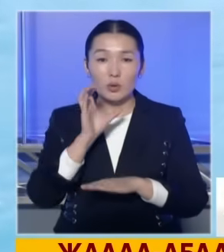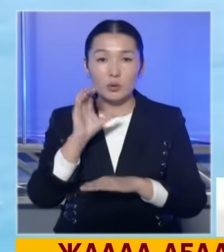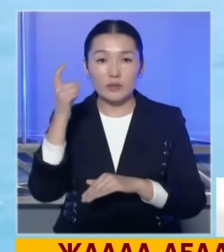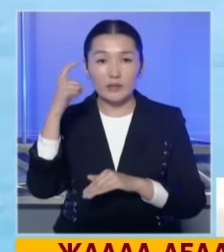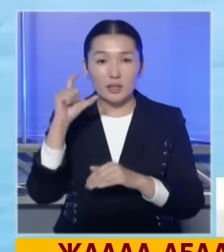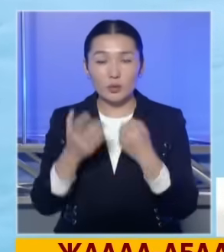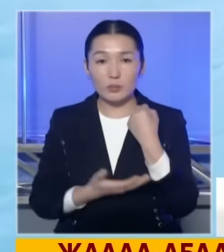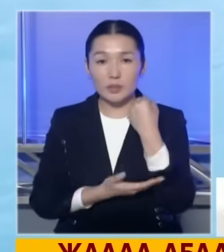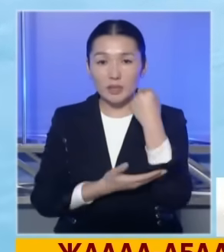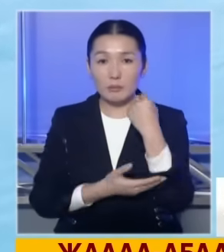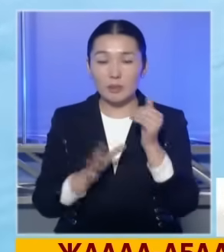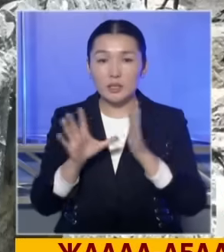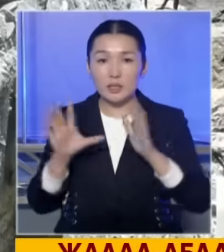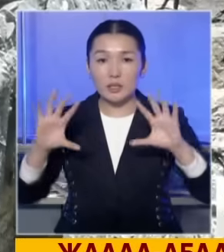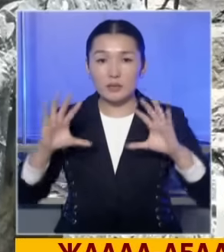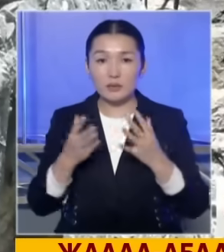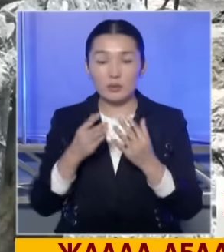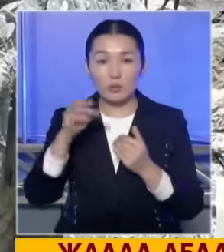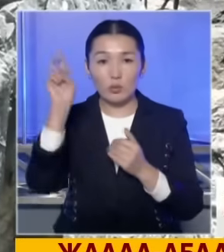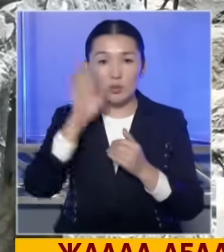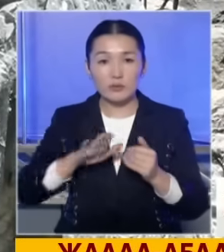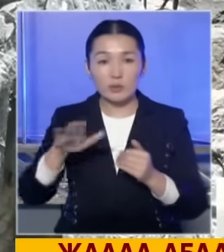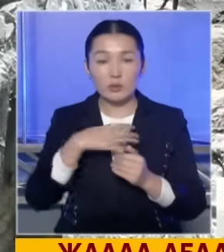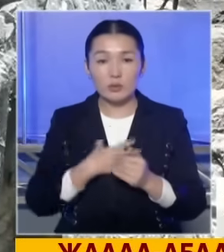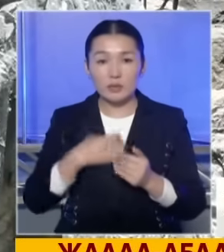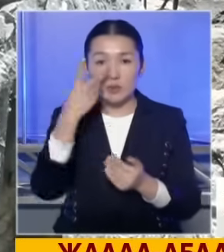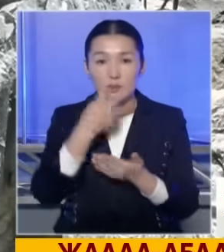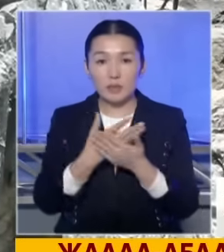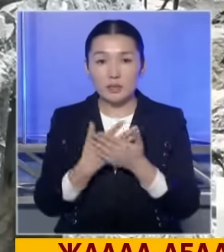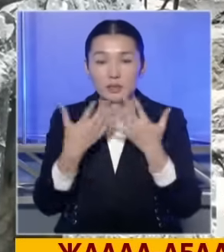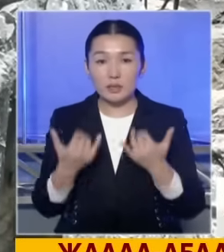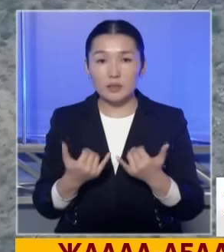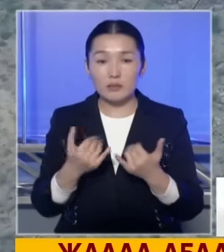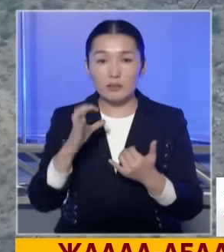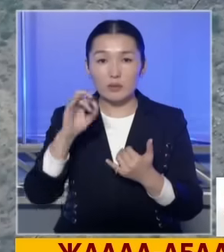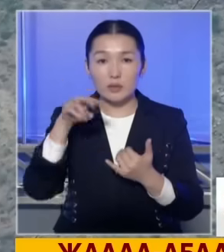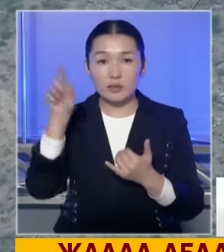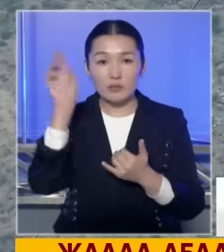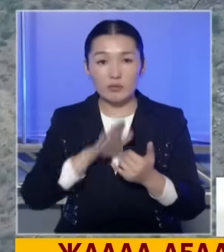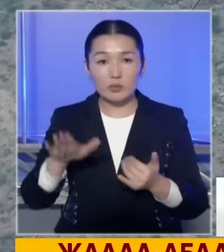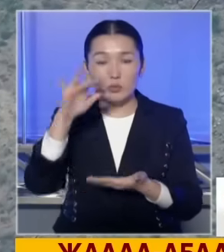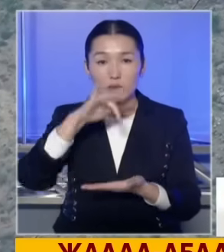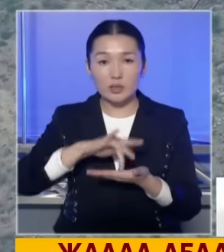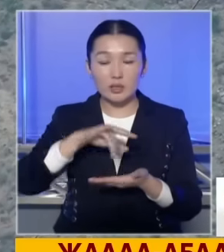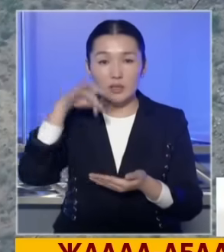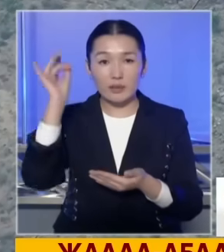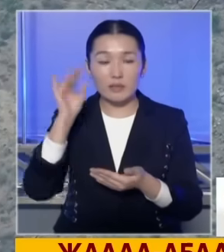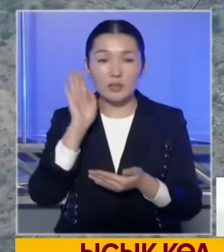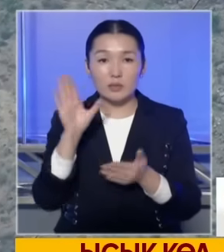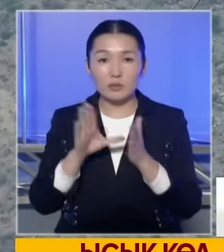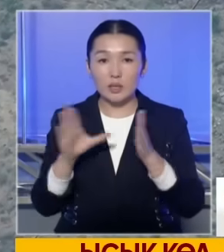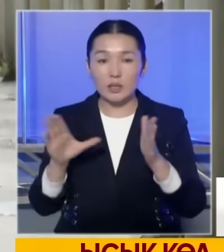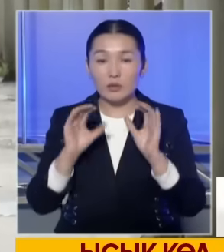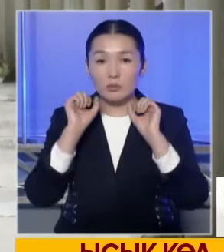тиреги, энергетиканын абалы өлкөнүн маанилүү көрсөткүчү. Бүгүнкү күндө КМШ мамлекеттеринин ичинен Кыргызстан гидроэнергетикалык